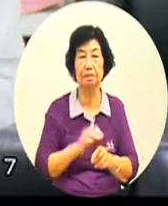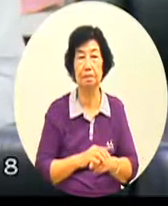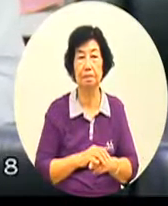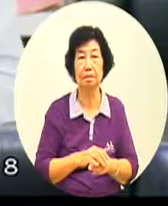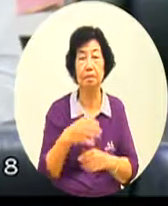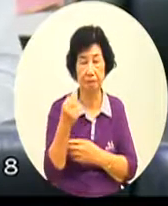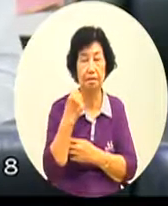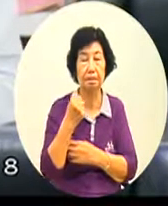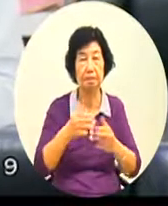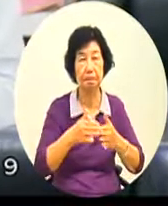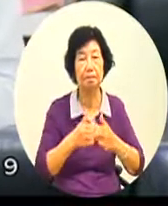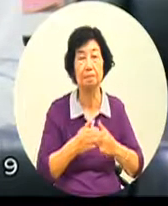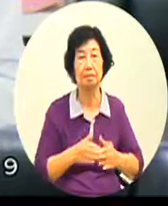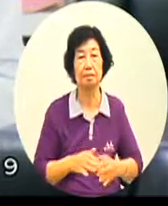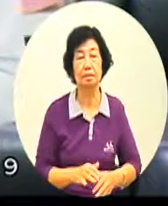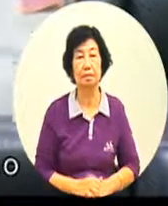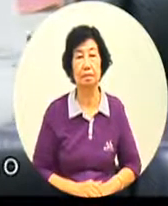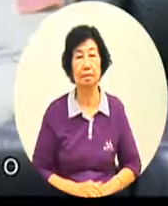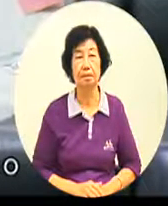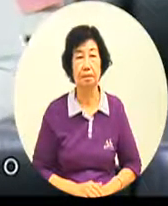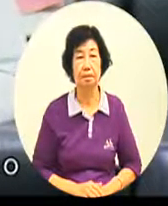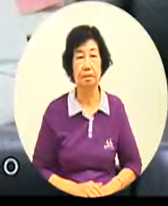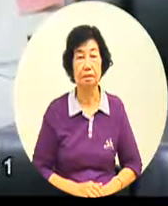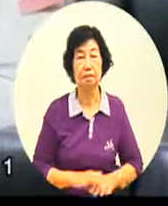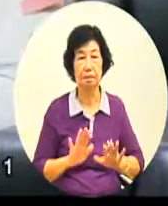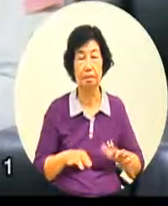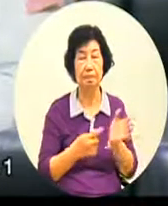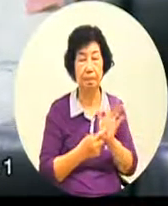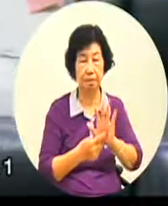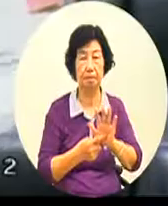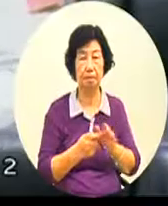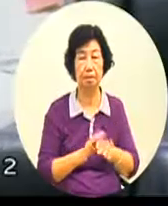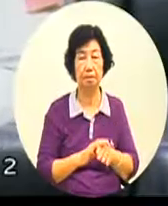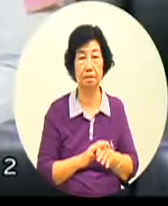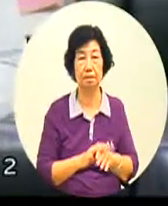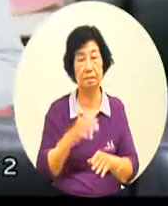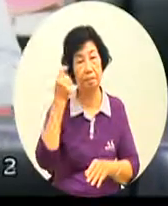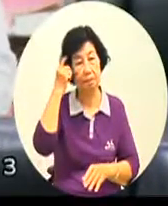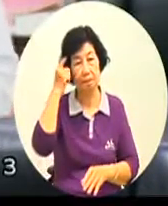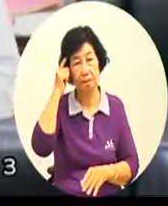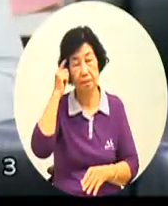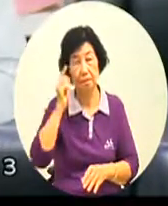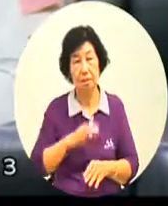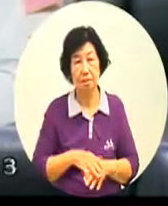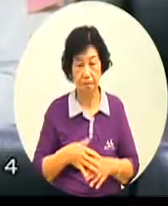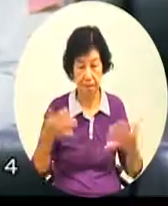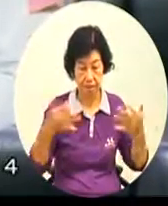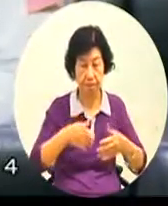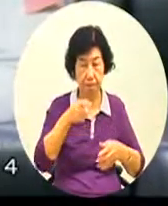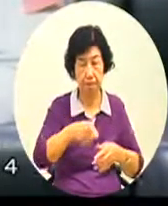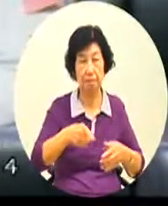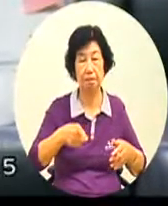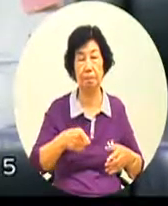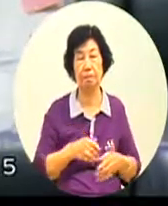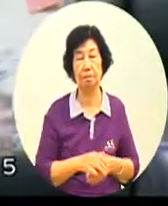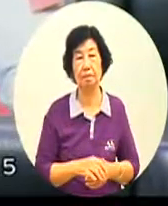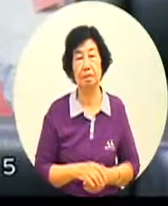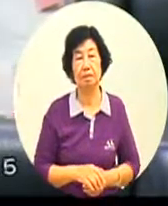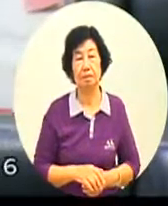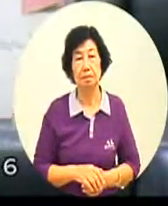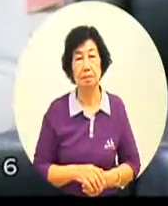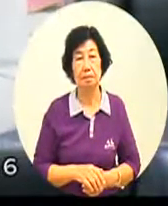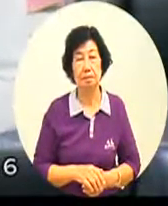以局长，我今天跟你表达这个意思是说，针对这个问题，我们应该好好在府